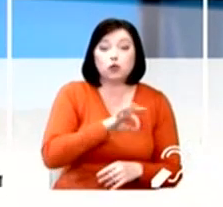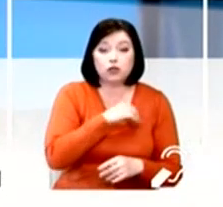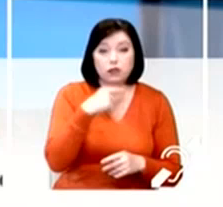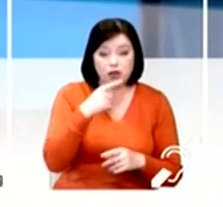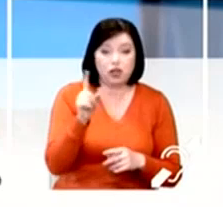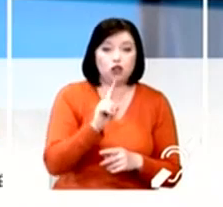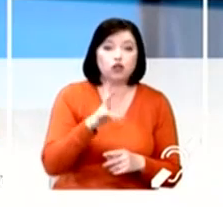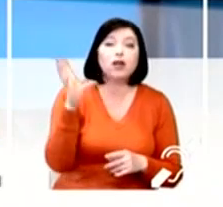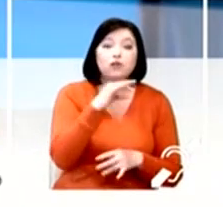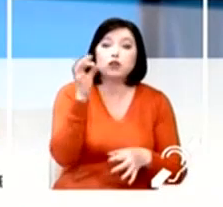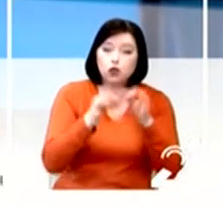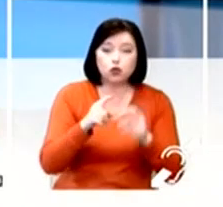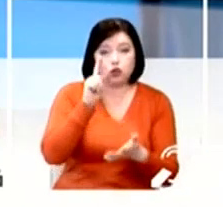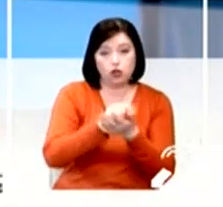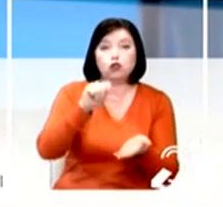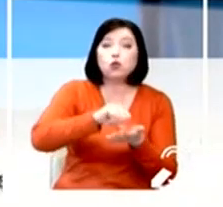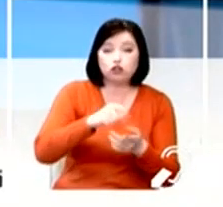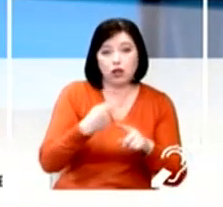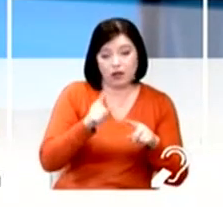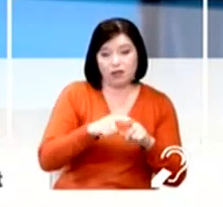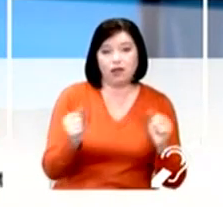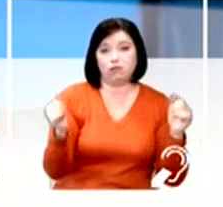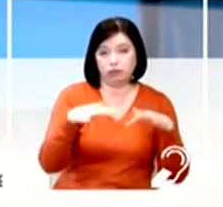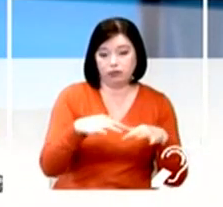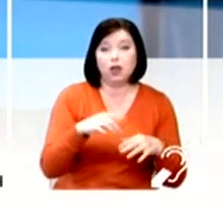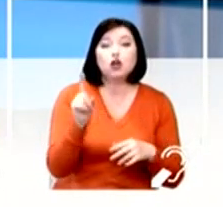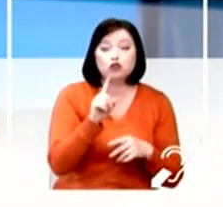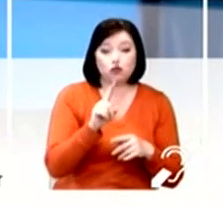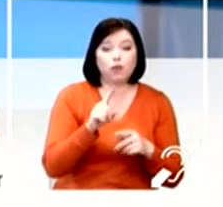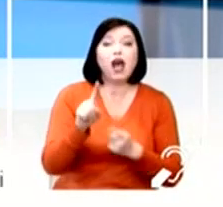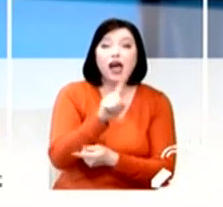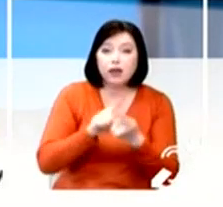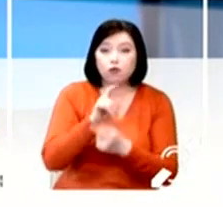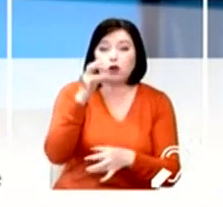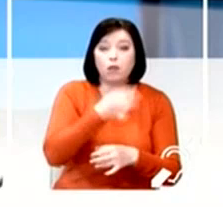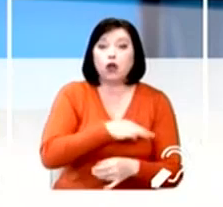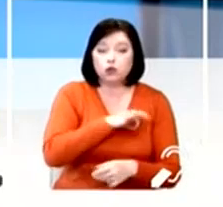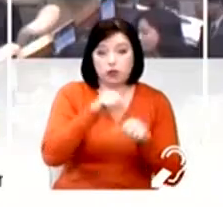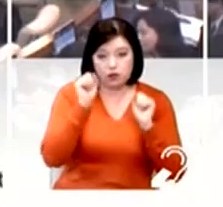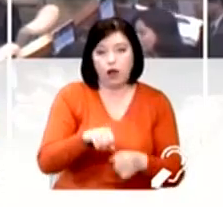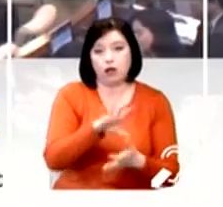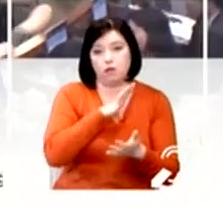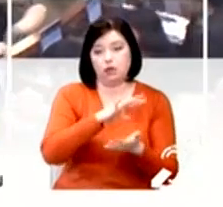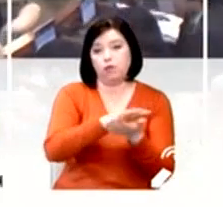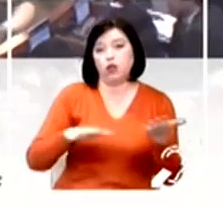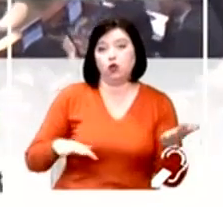toți magistrații să participe la ședința, astfel încât reforma justiției să poată continua.